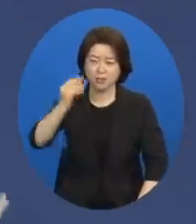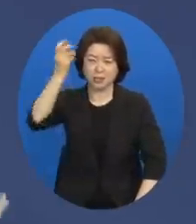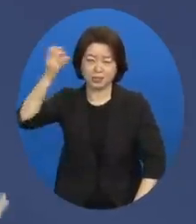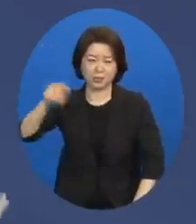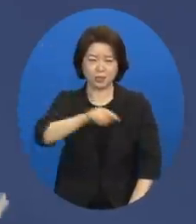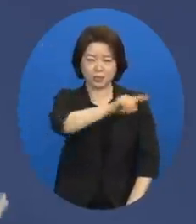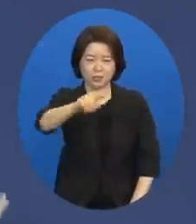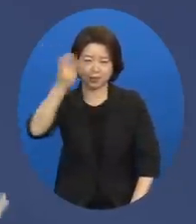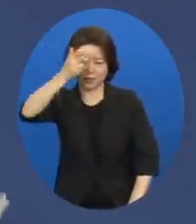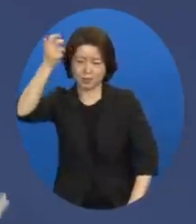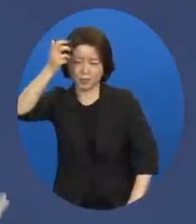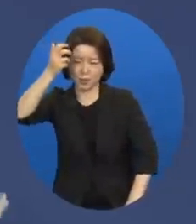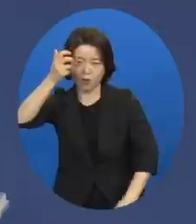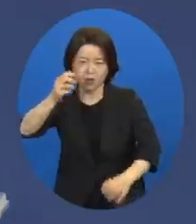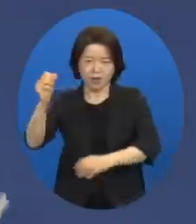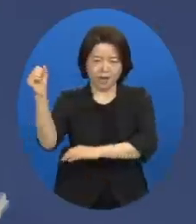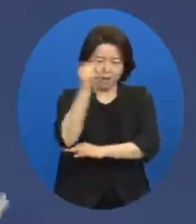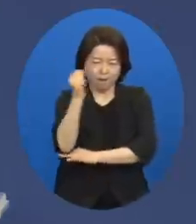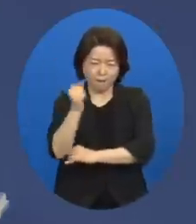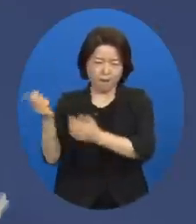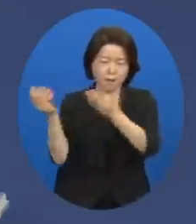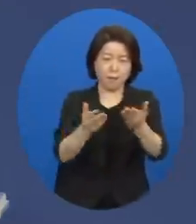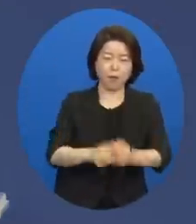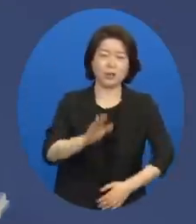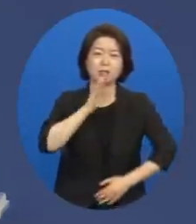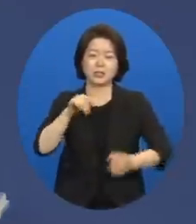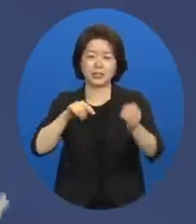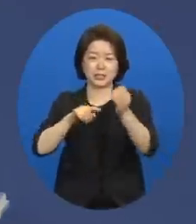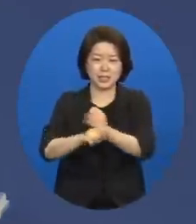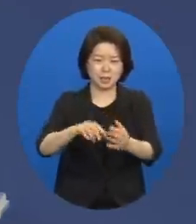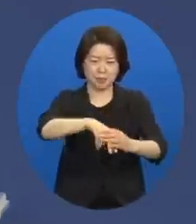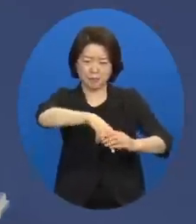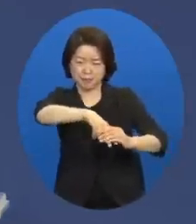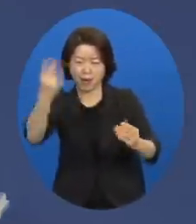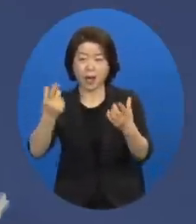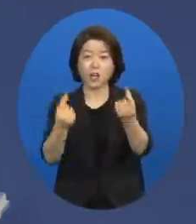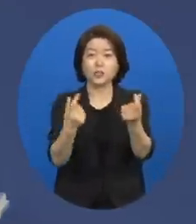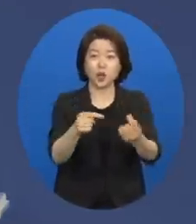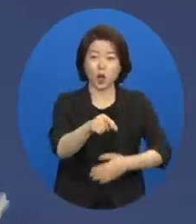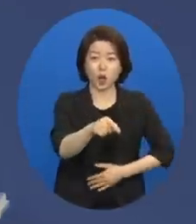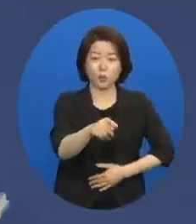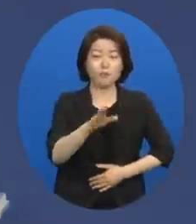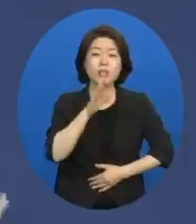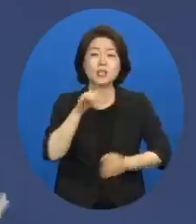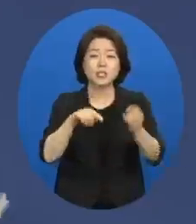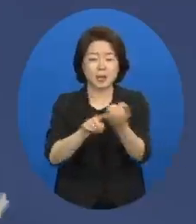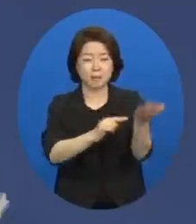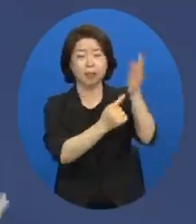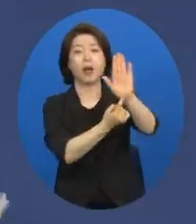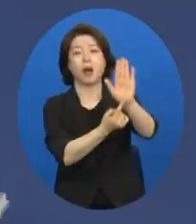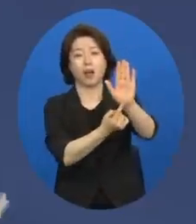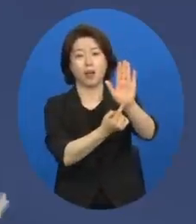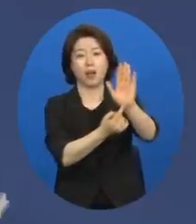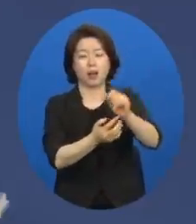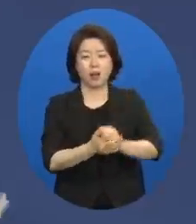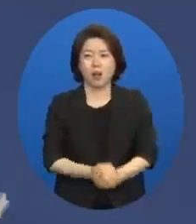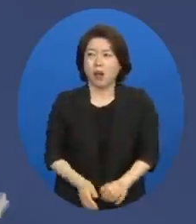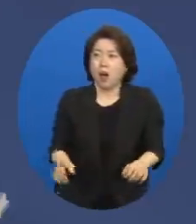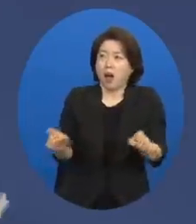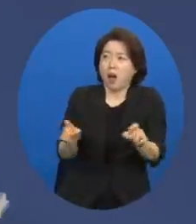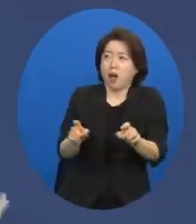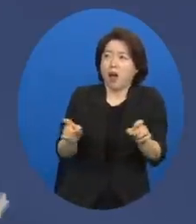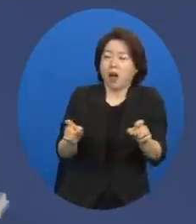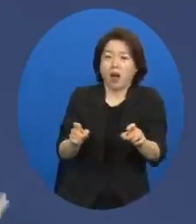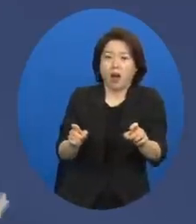그들의 영혼을 뒤흔들어버리고 그 진리 앞에 발가벗기듯이 그 진리 앞에 드러내시니까 사지를 벌벌